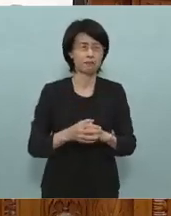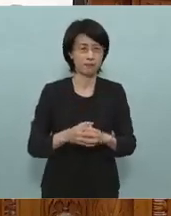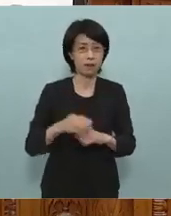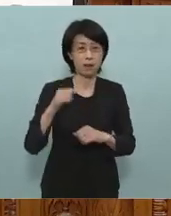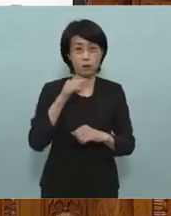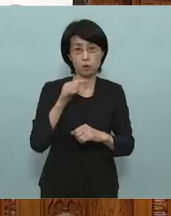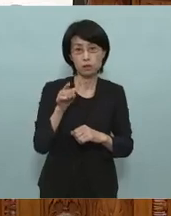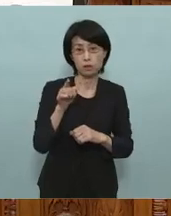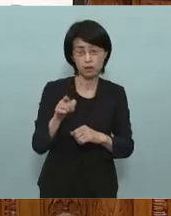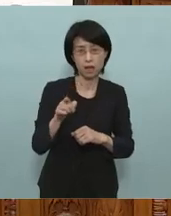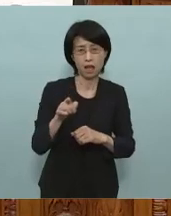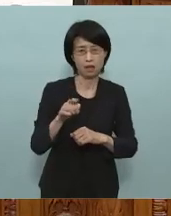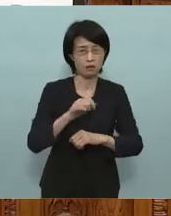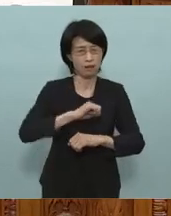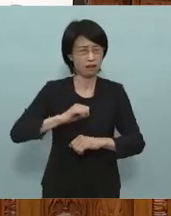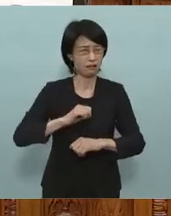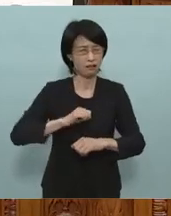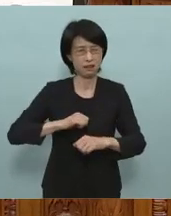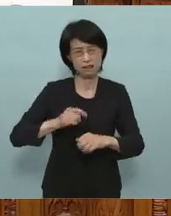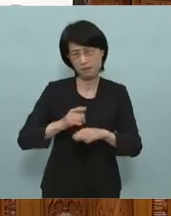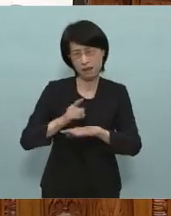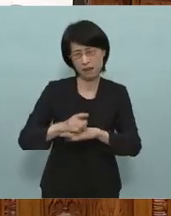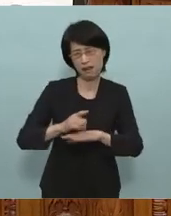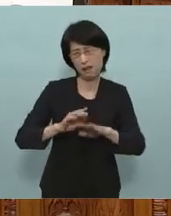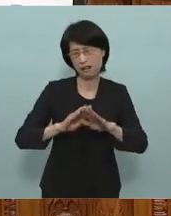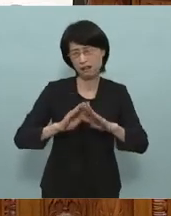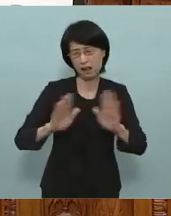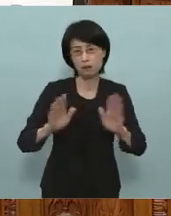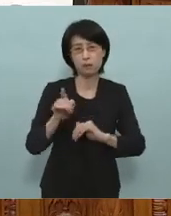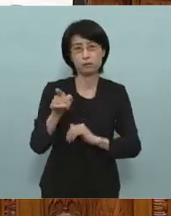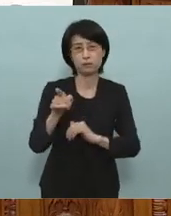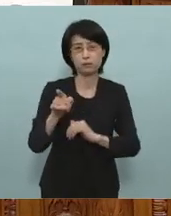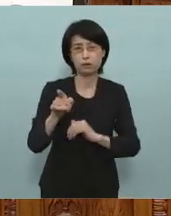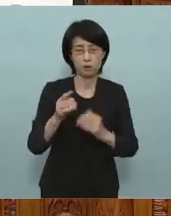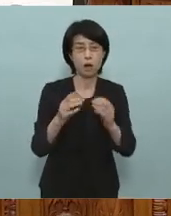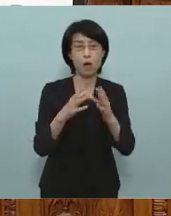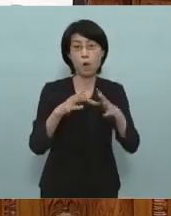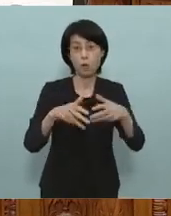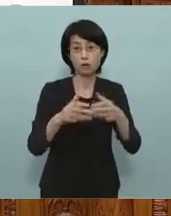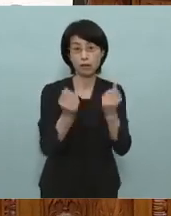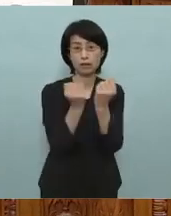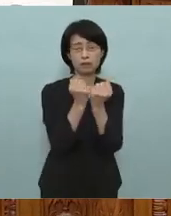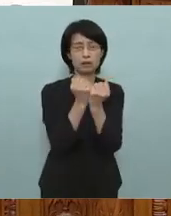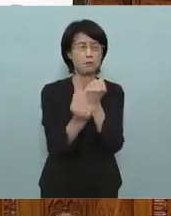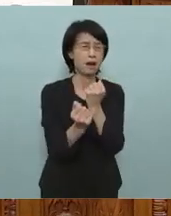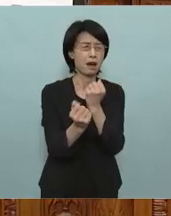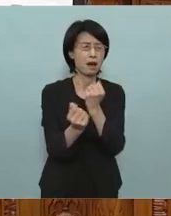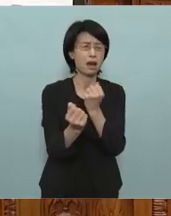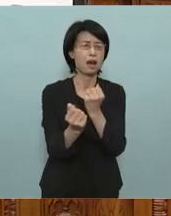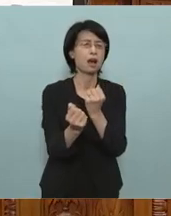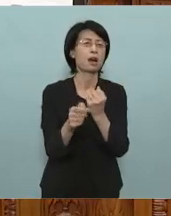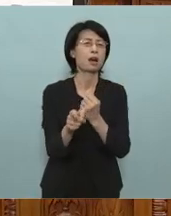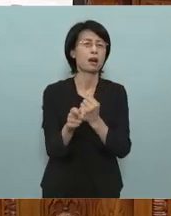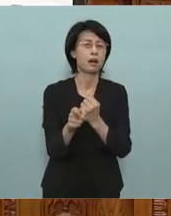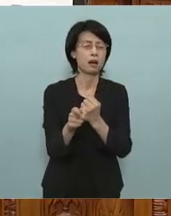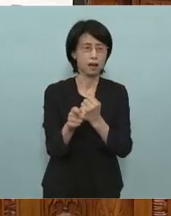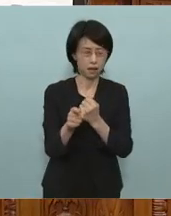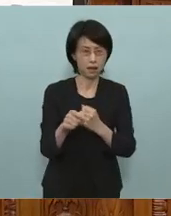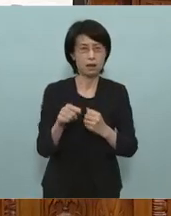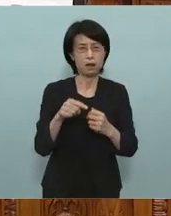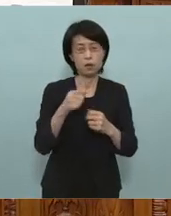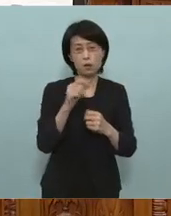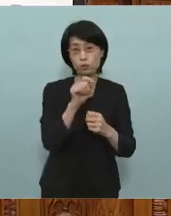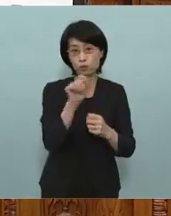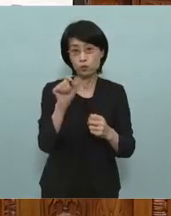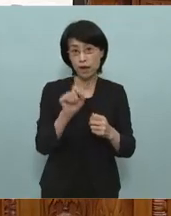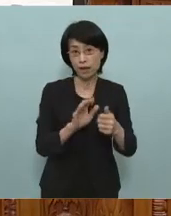ロシアのロシアの暴挙は国際秩序の根幹を揺るがすものです大量制裁対ウクライナ支援